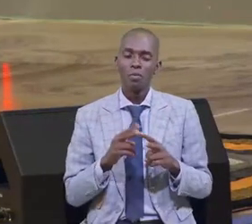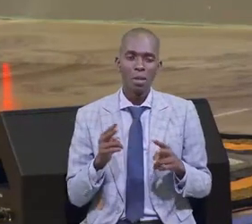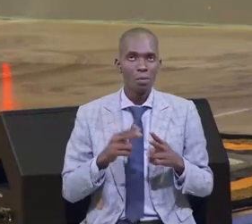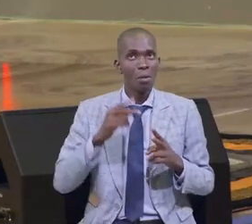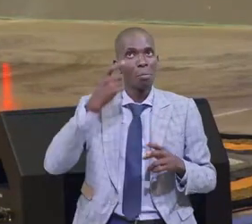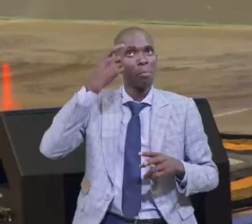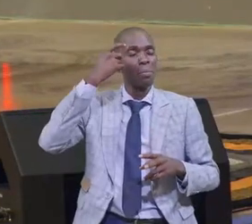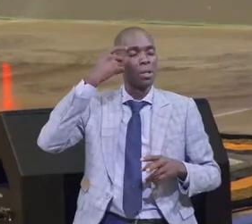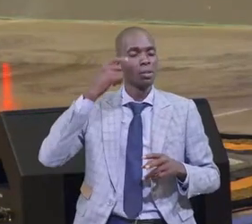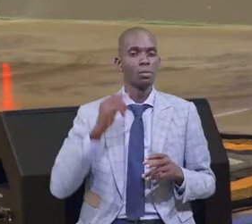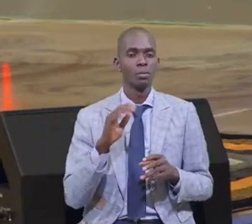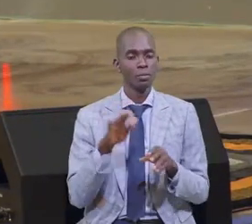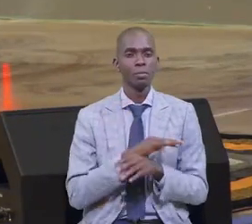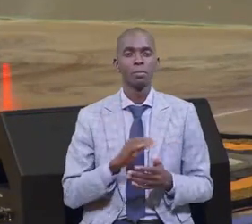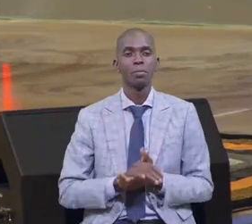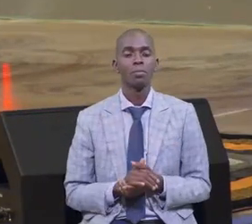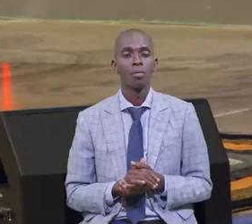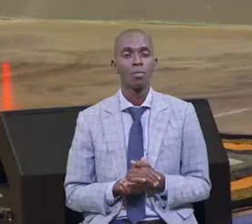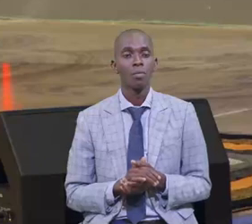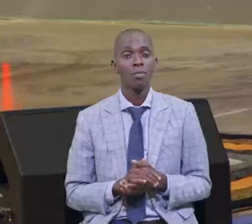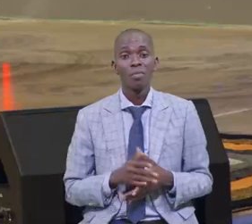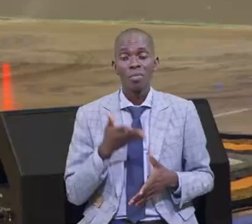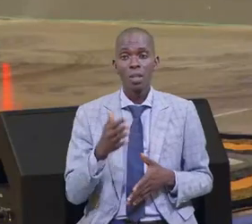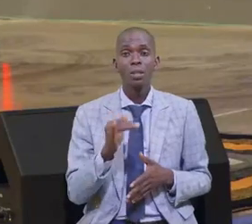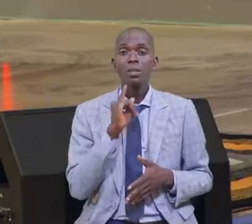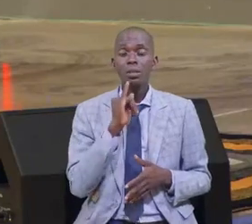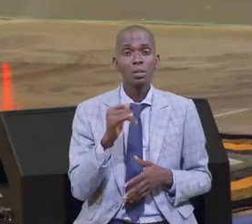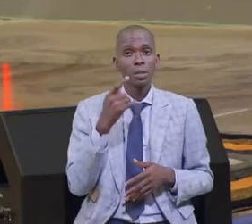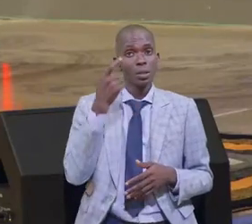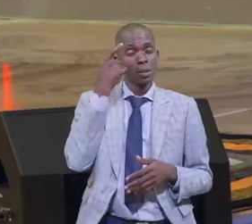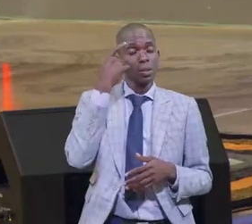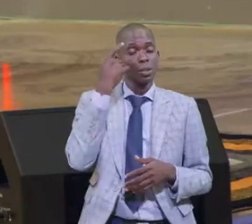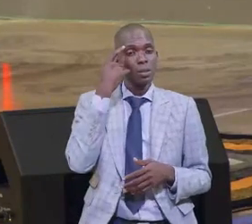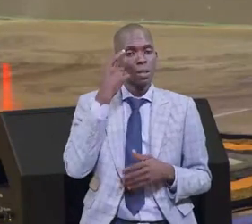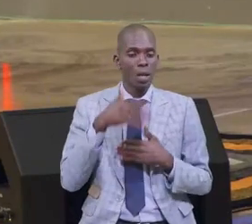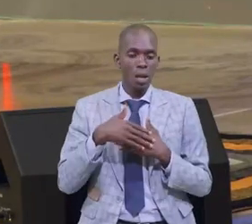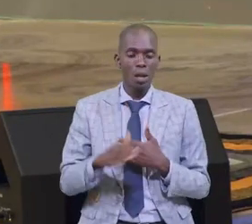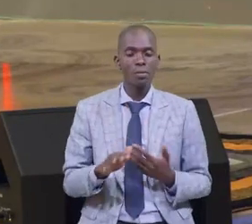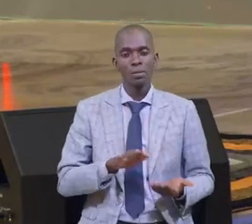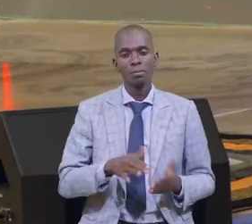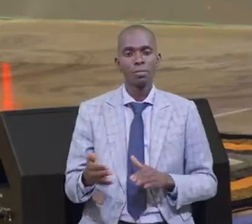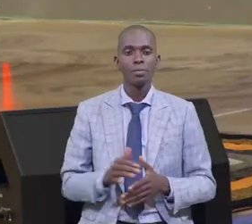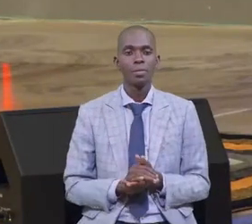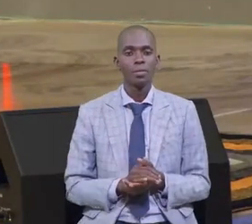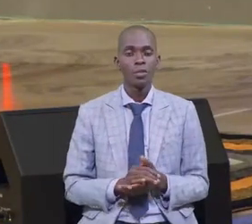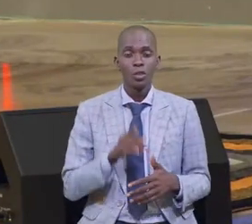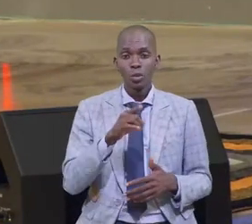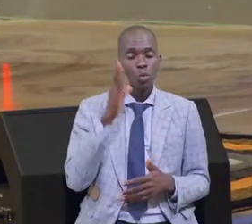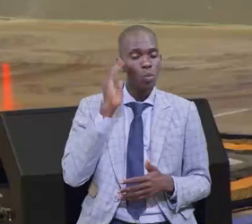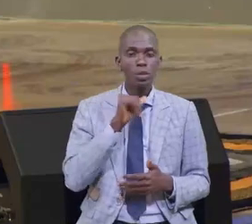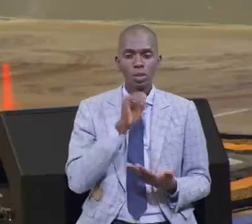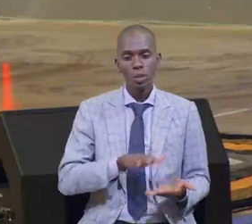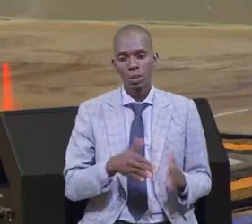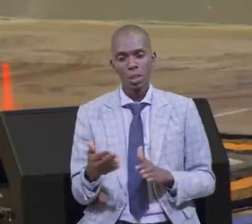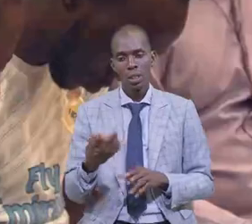Très conscient, très très conscient. Il y a cette prise de conscience après la mort. Vous n'allez